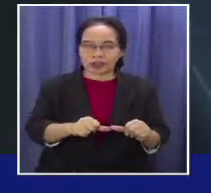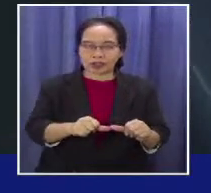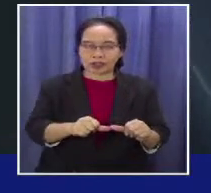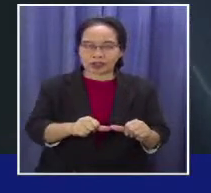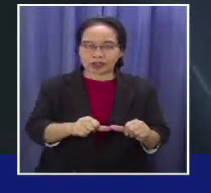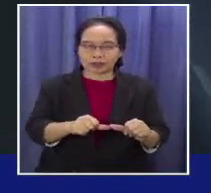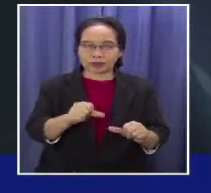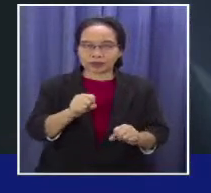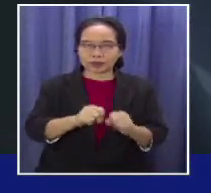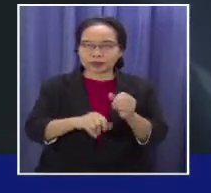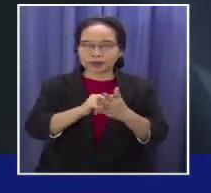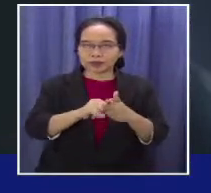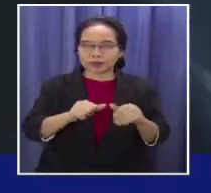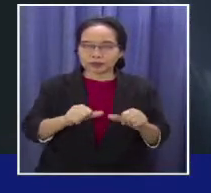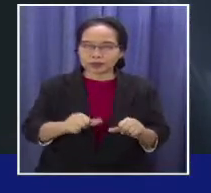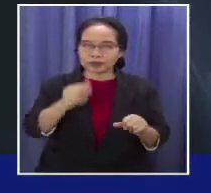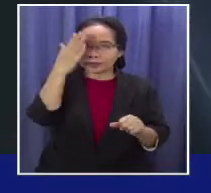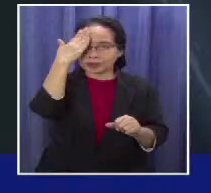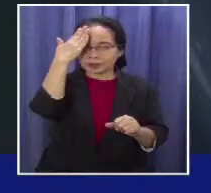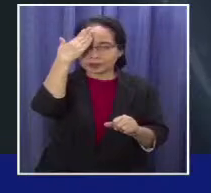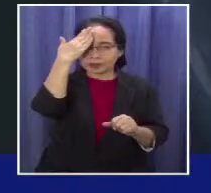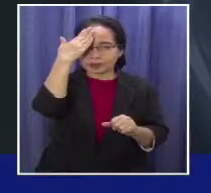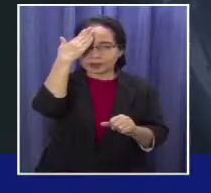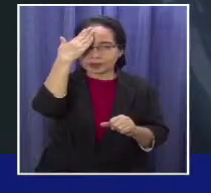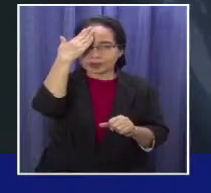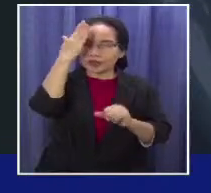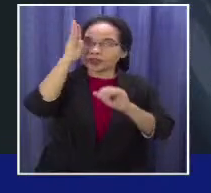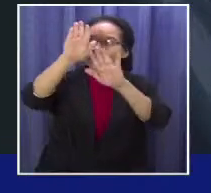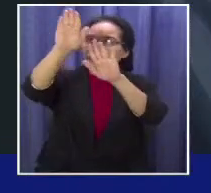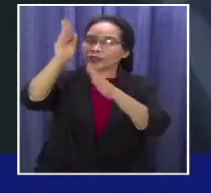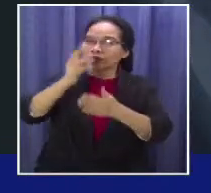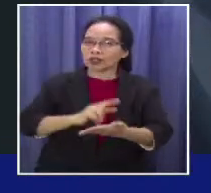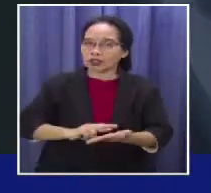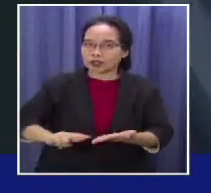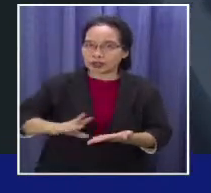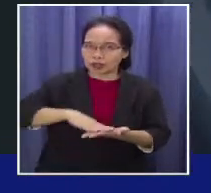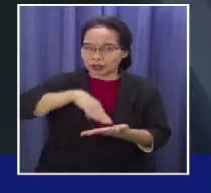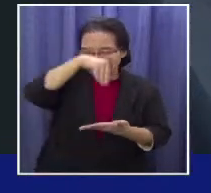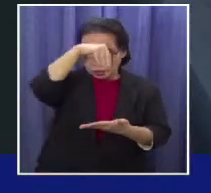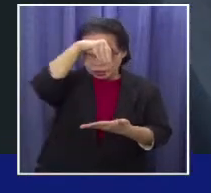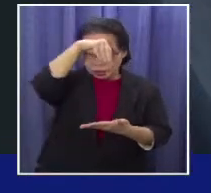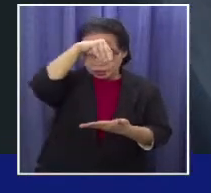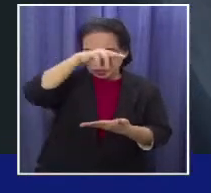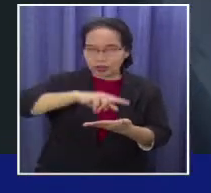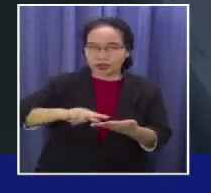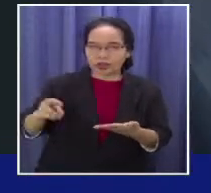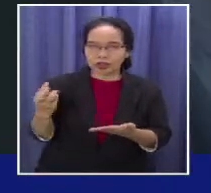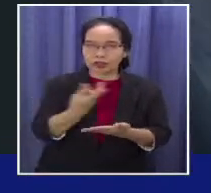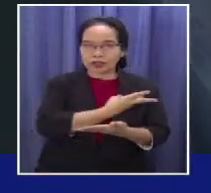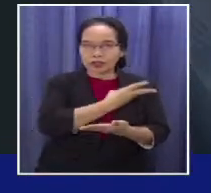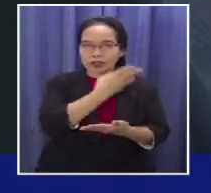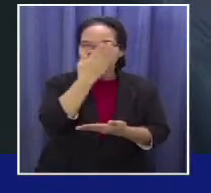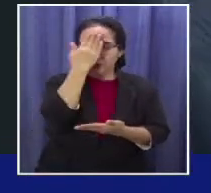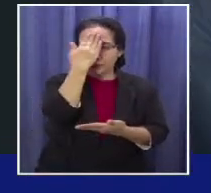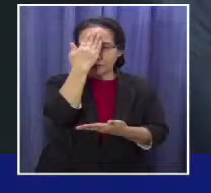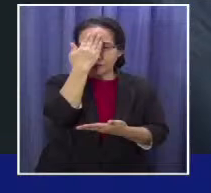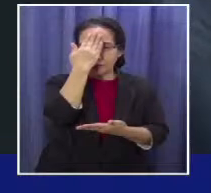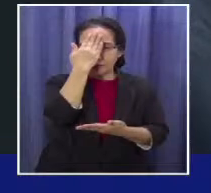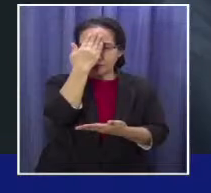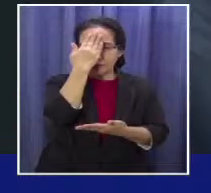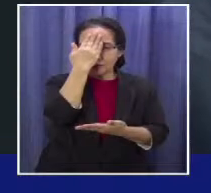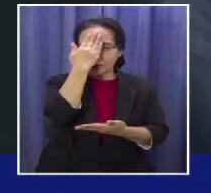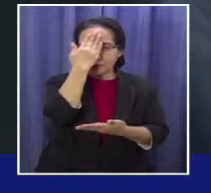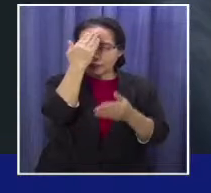nya hoɔden ada woto waso de maye sɛdeɛ bɛyɛ yɛbɛtumi ato waso asua wɔtene ne